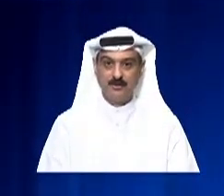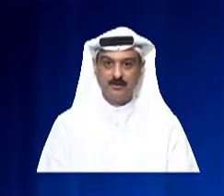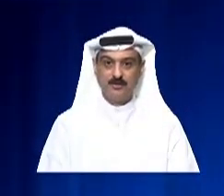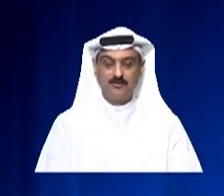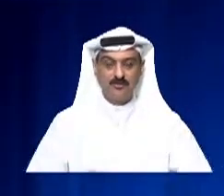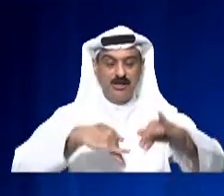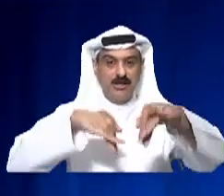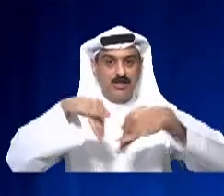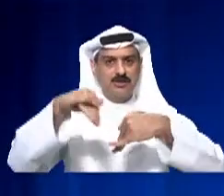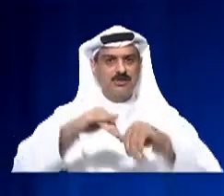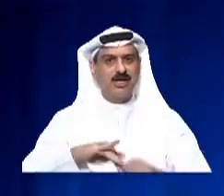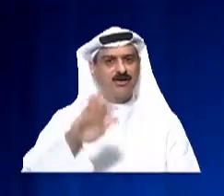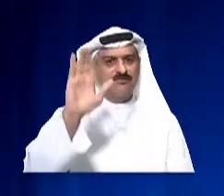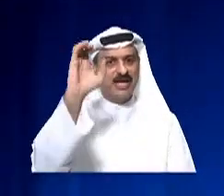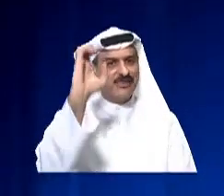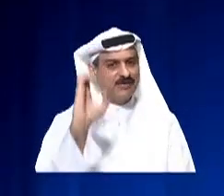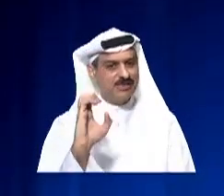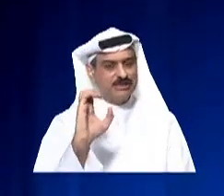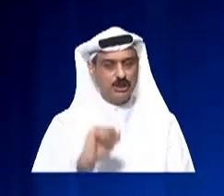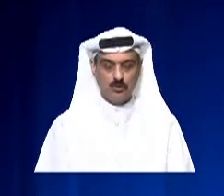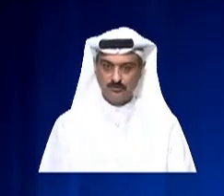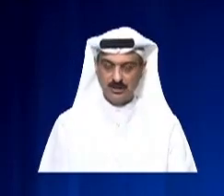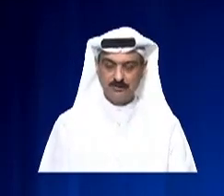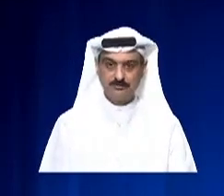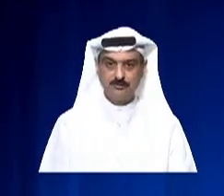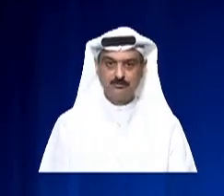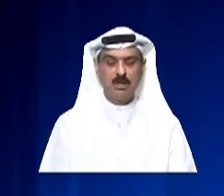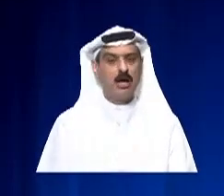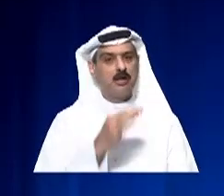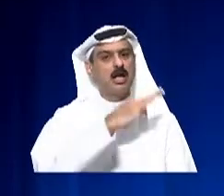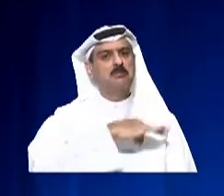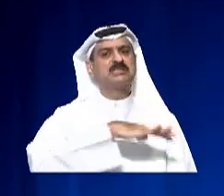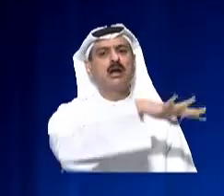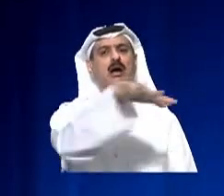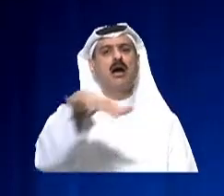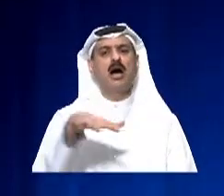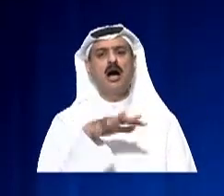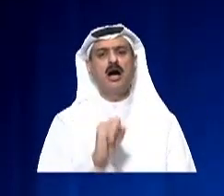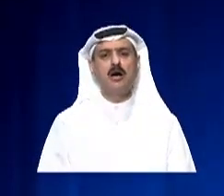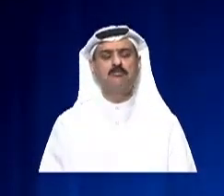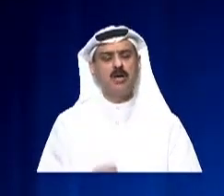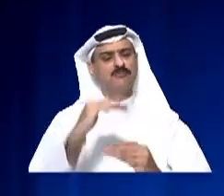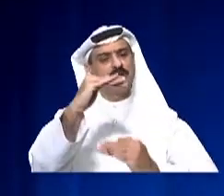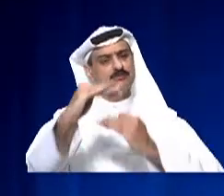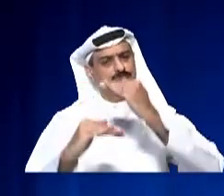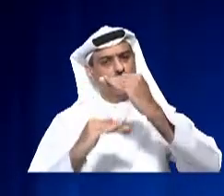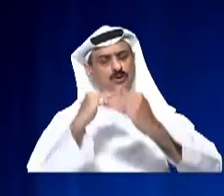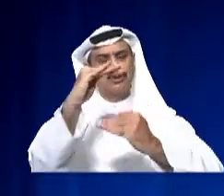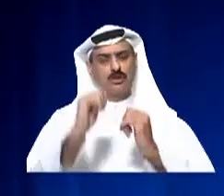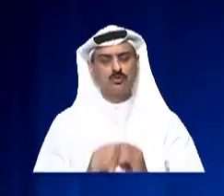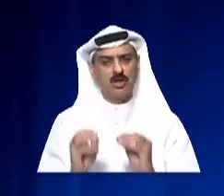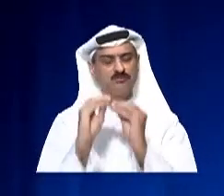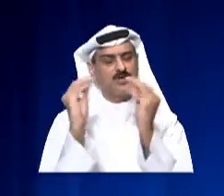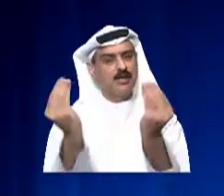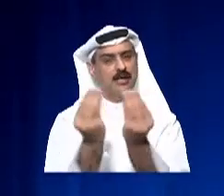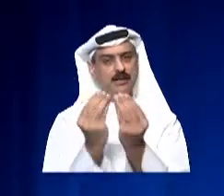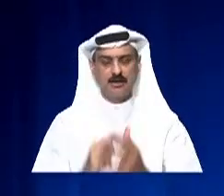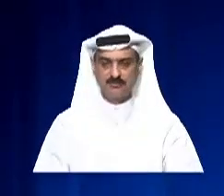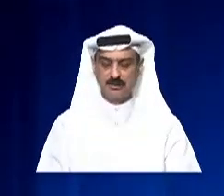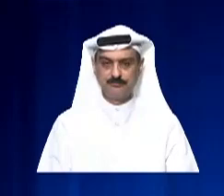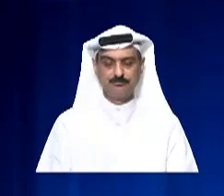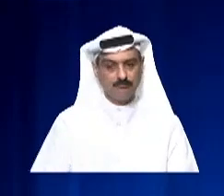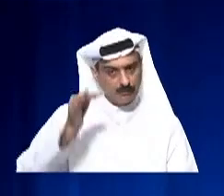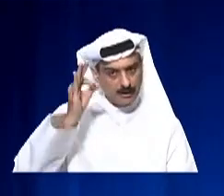طريق المقوع وفق ما يحقق المصلحة العامة وما يرتئيه مجلس إدارة الهيئة بهذا الشأن، مع